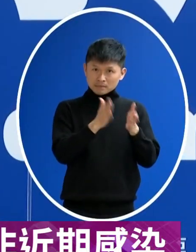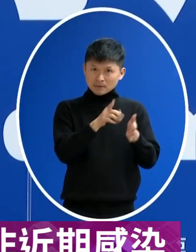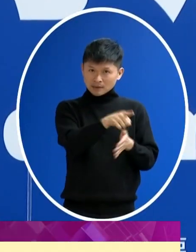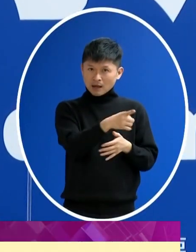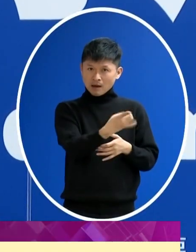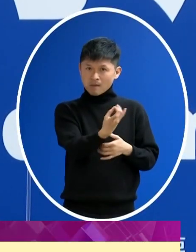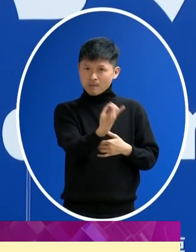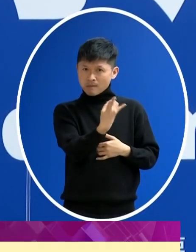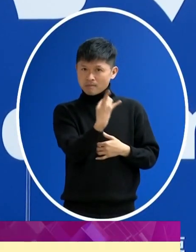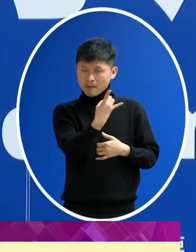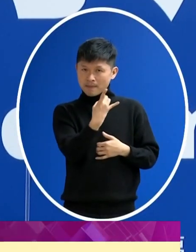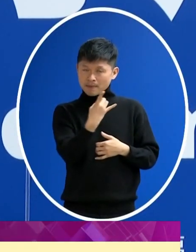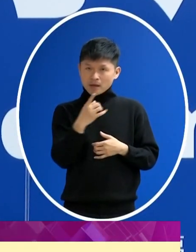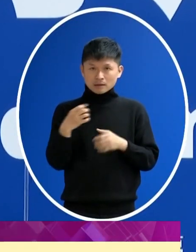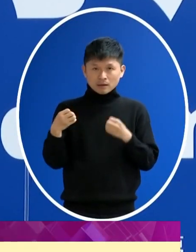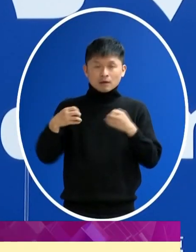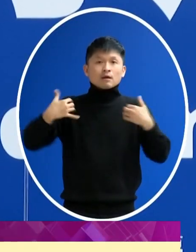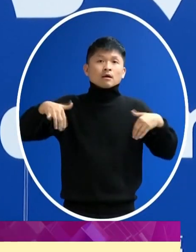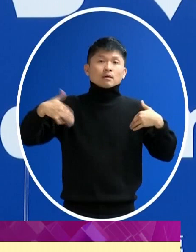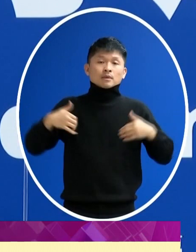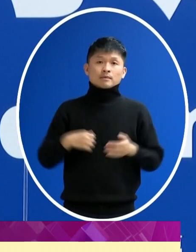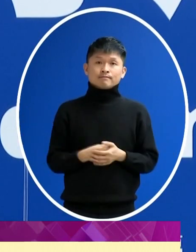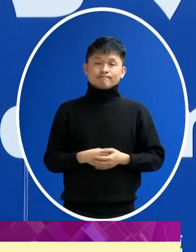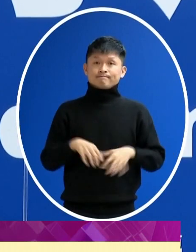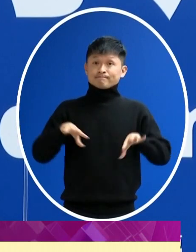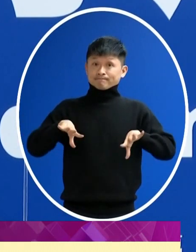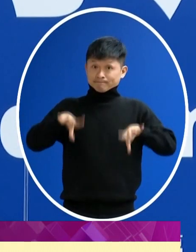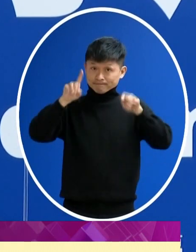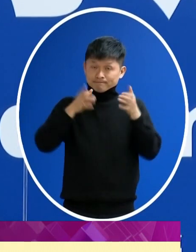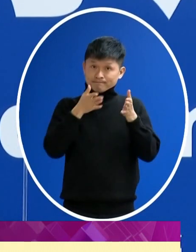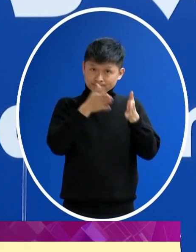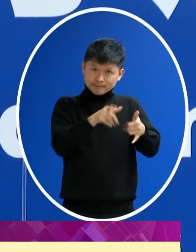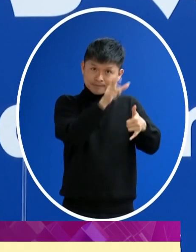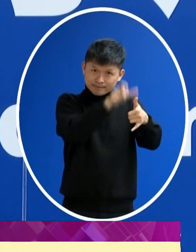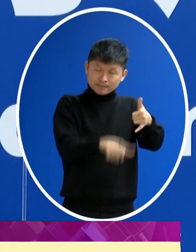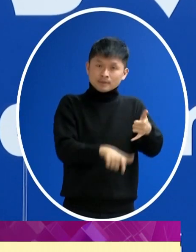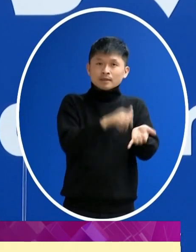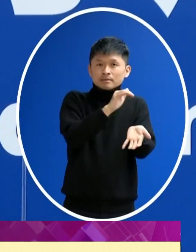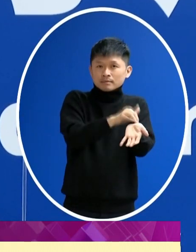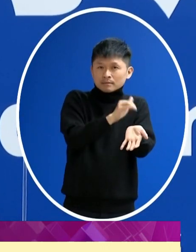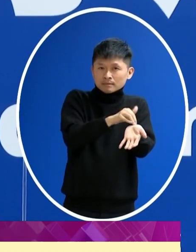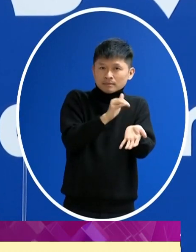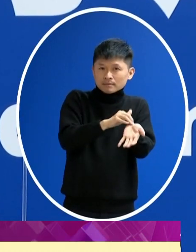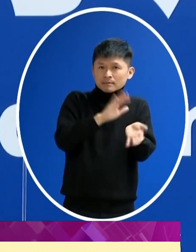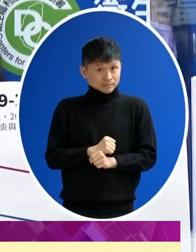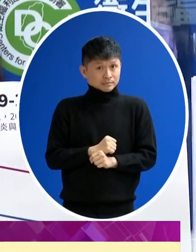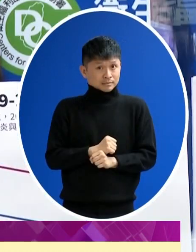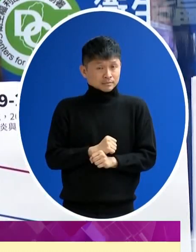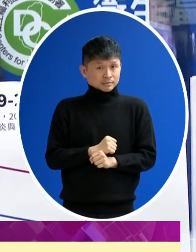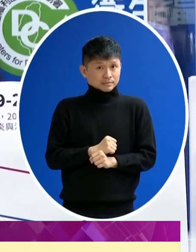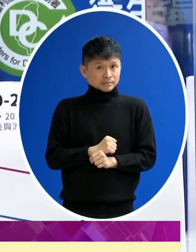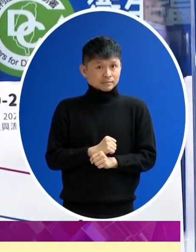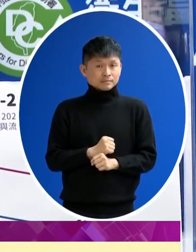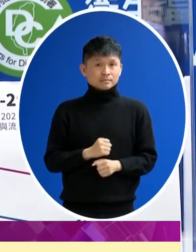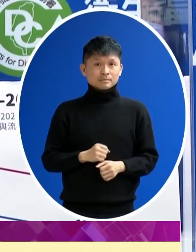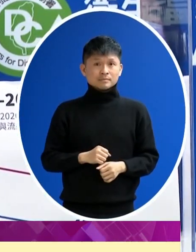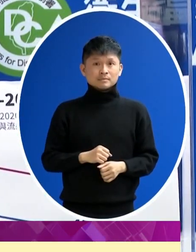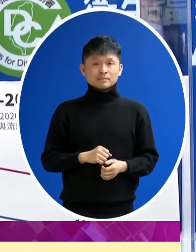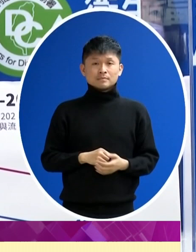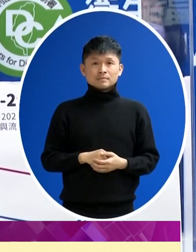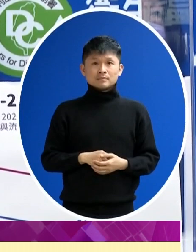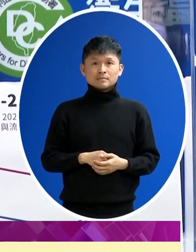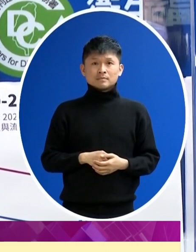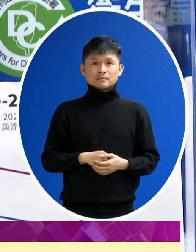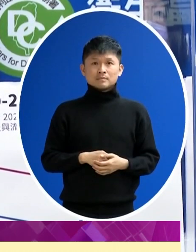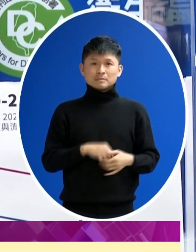是30哦，先针对他的治疗的情形来做哦， 像这样的病人也看得